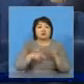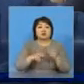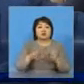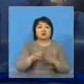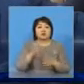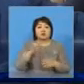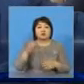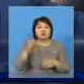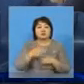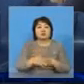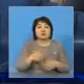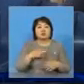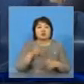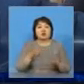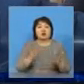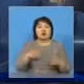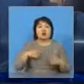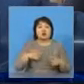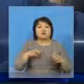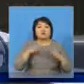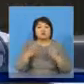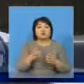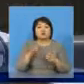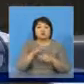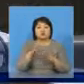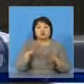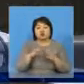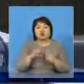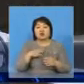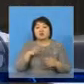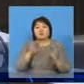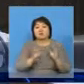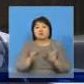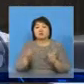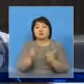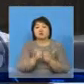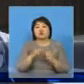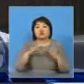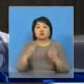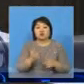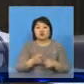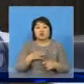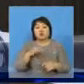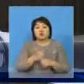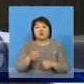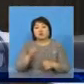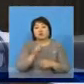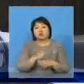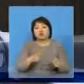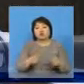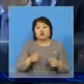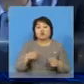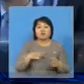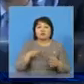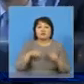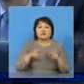объектов IT-центра и легкоатлетического манежа, обеспечением инженерных сетей, зданий и благоустройством прилегающей территории. Аким области поручил руководителю